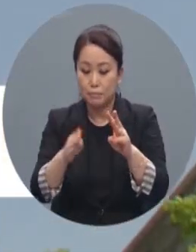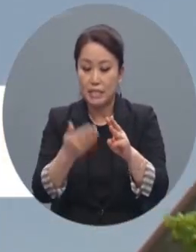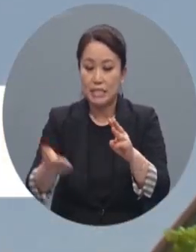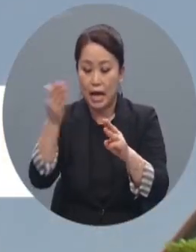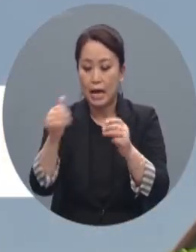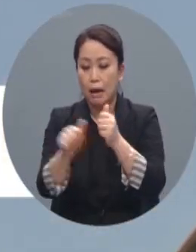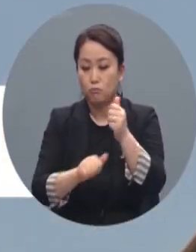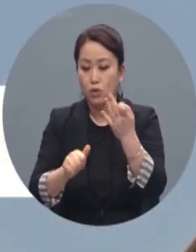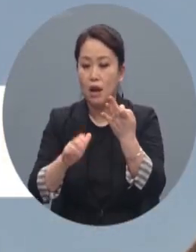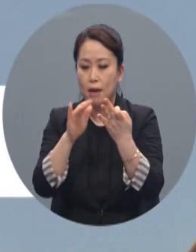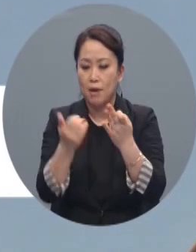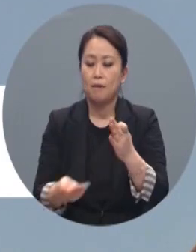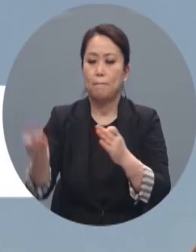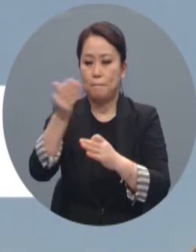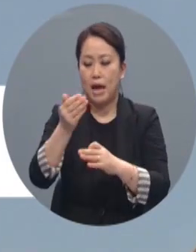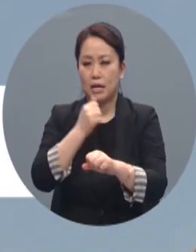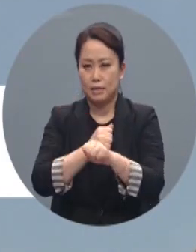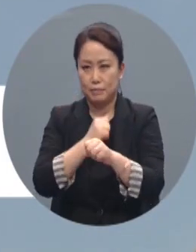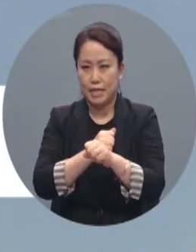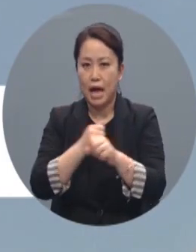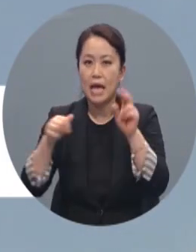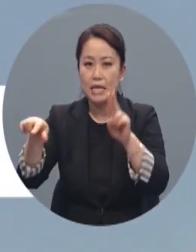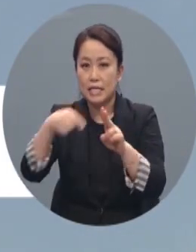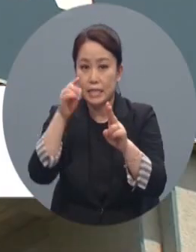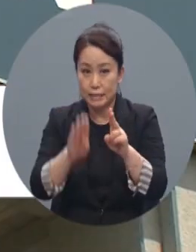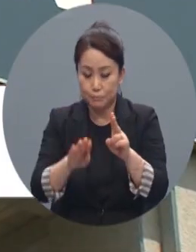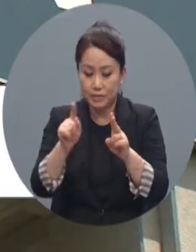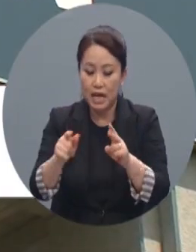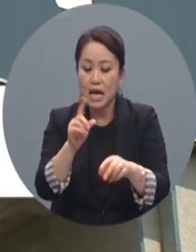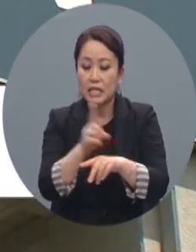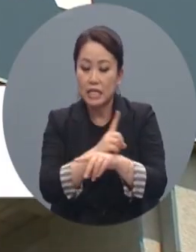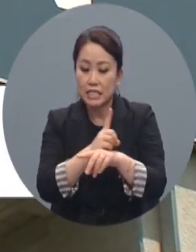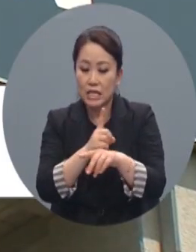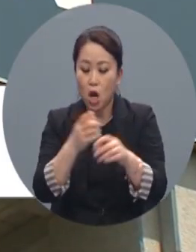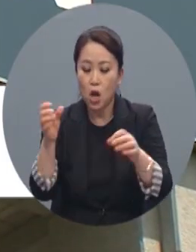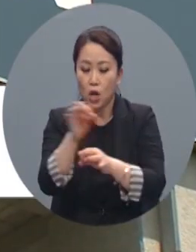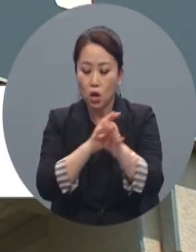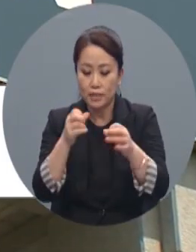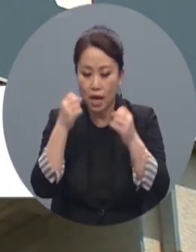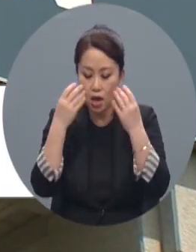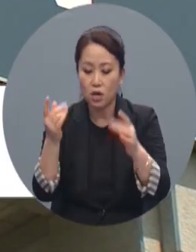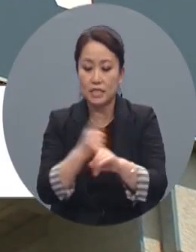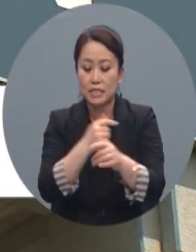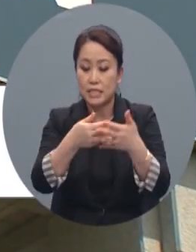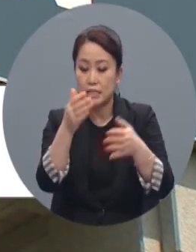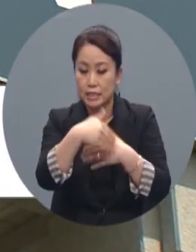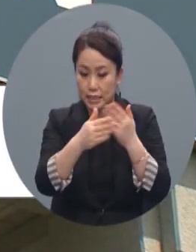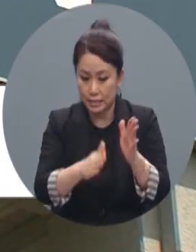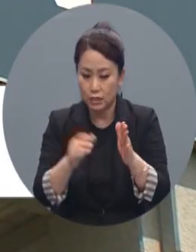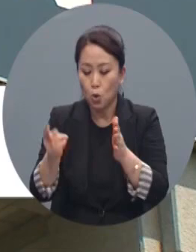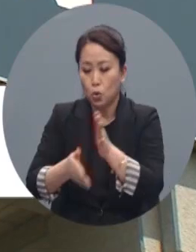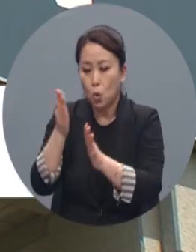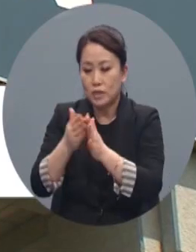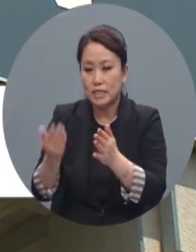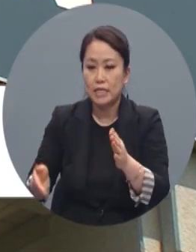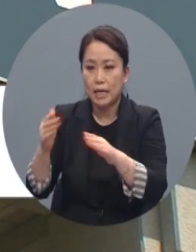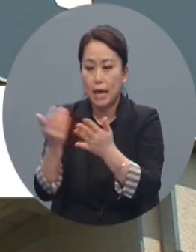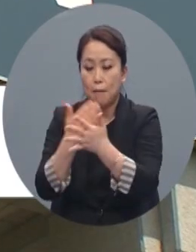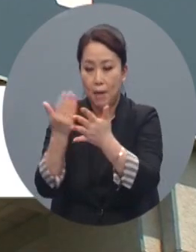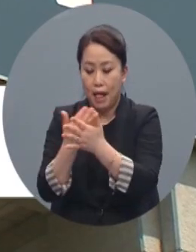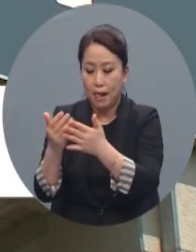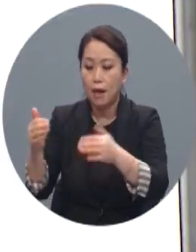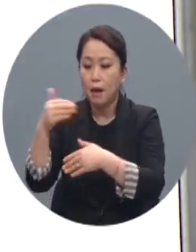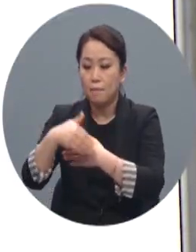조치했습니다. 부산시는 2급 직위인 디지털경제혁신실과 도시균형발전실을 시정조직의 양대축으로